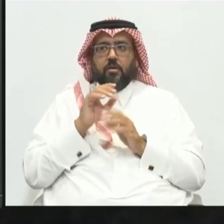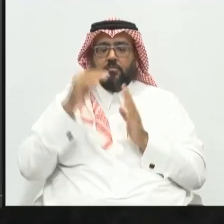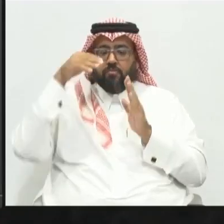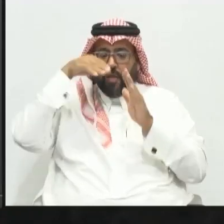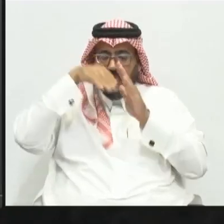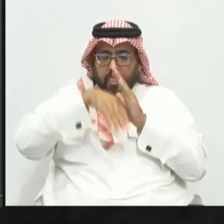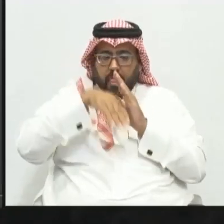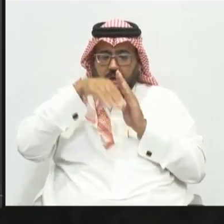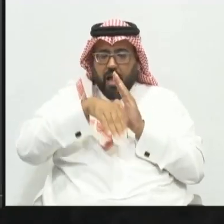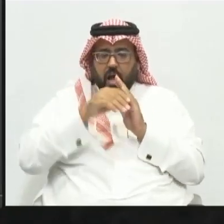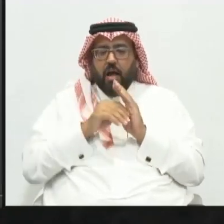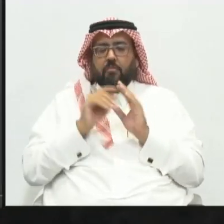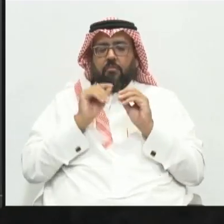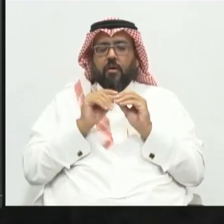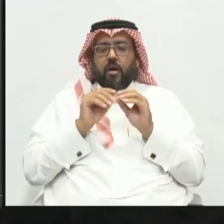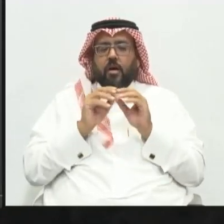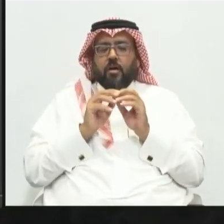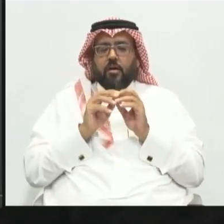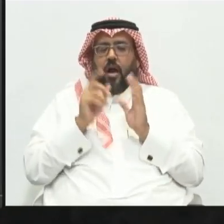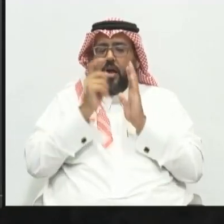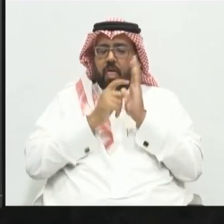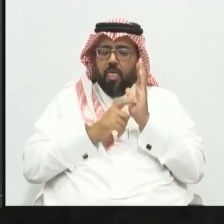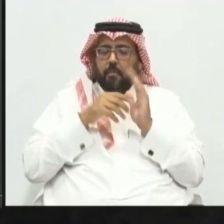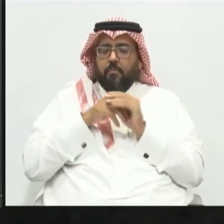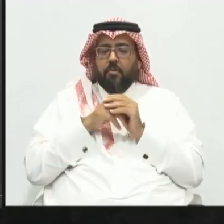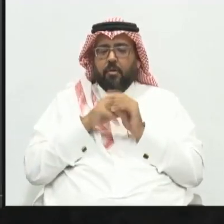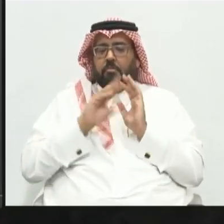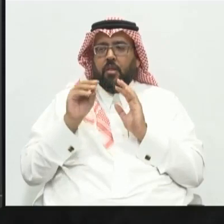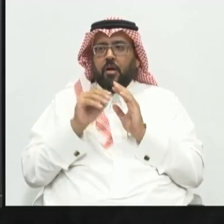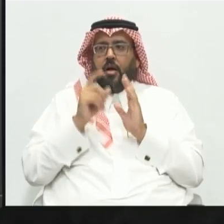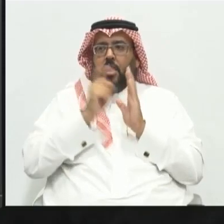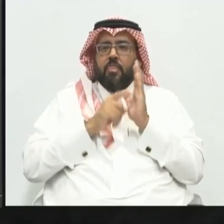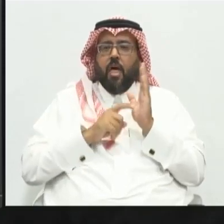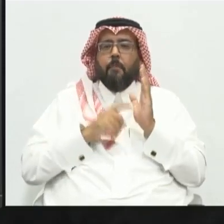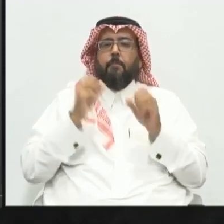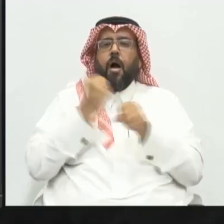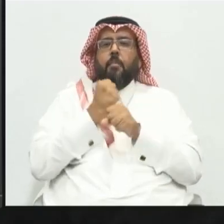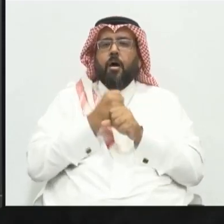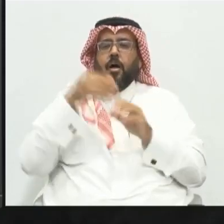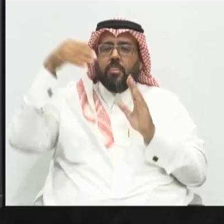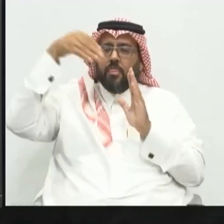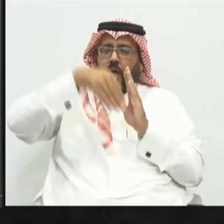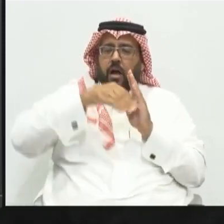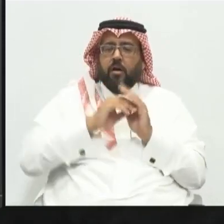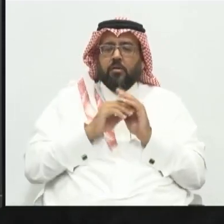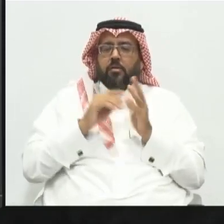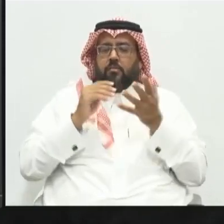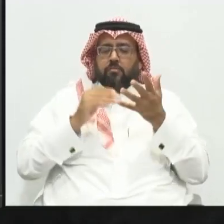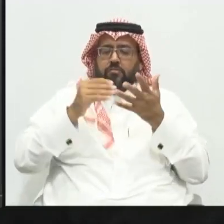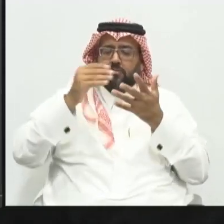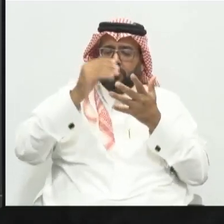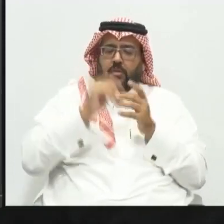داخله داخل احد هذه الانظمه من ذلك مثلا نظام العمل يدخل فيه عده من